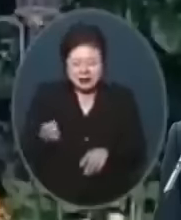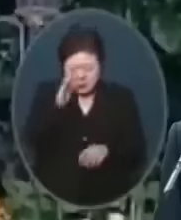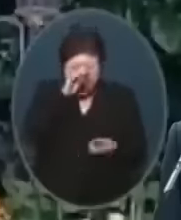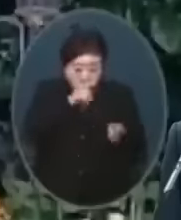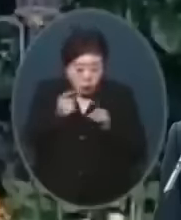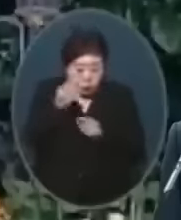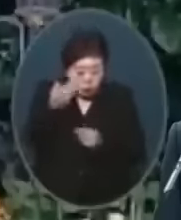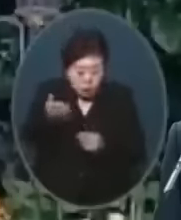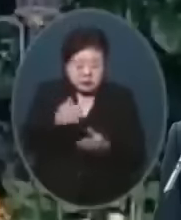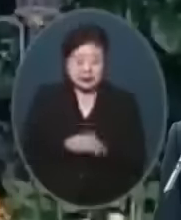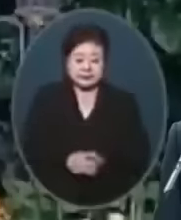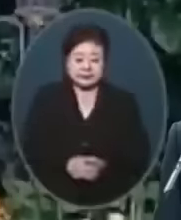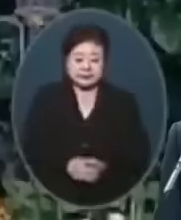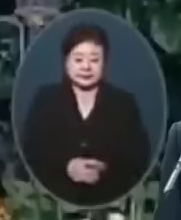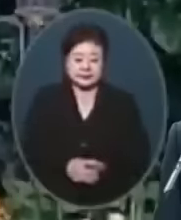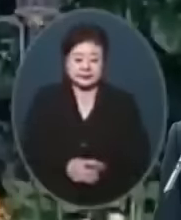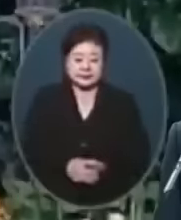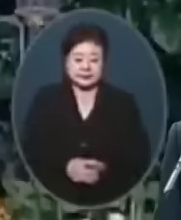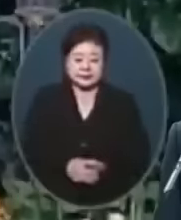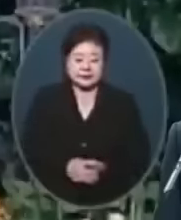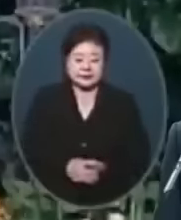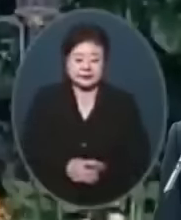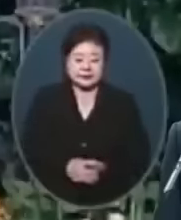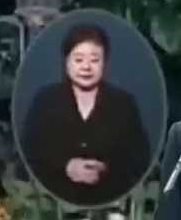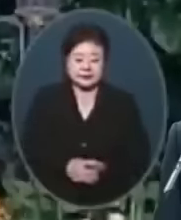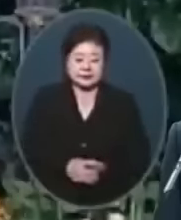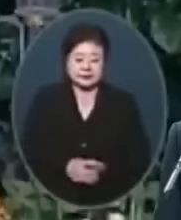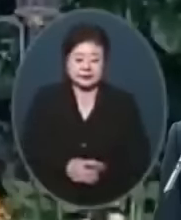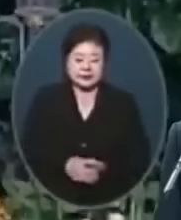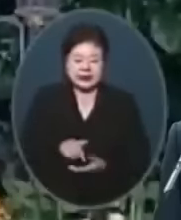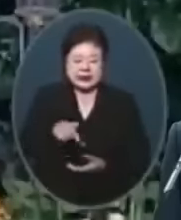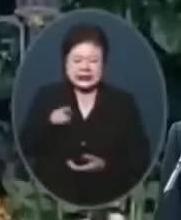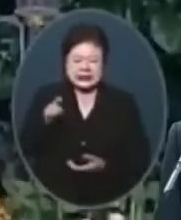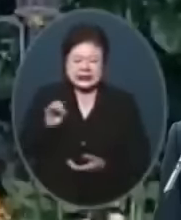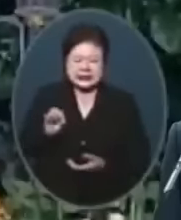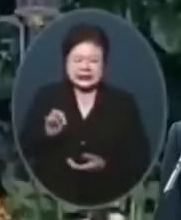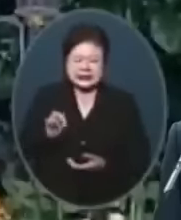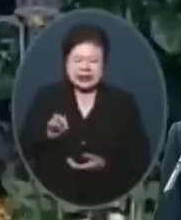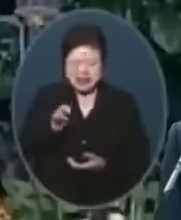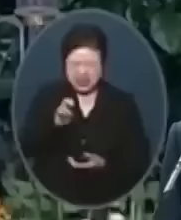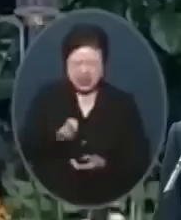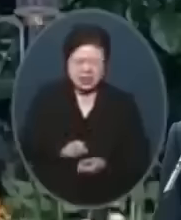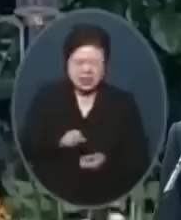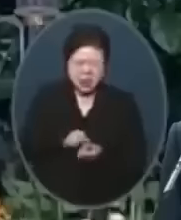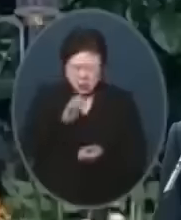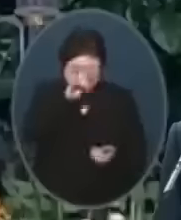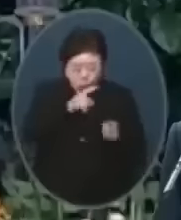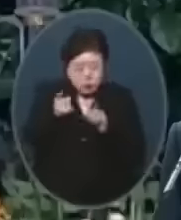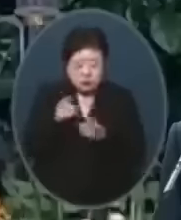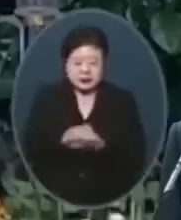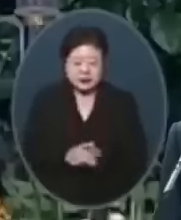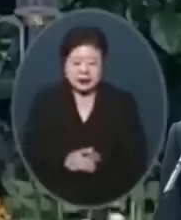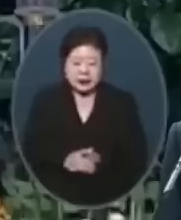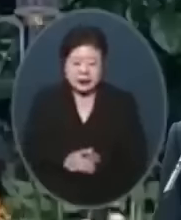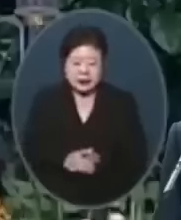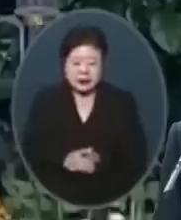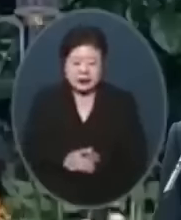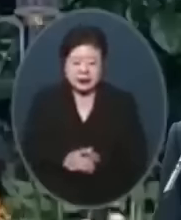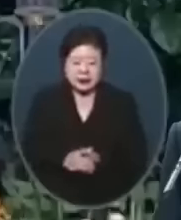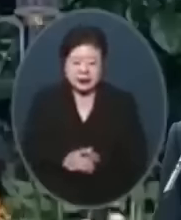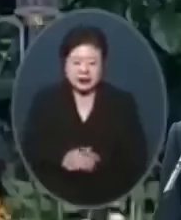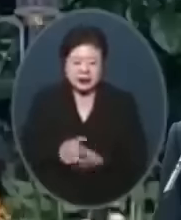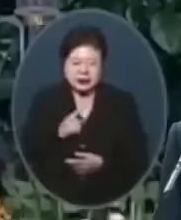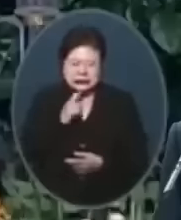사람이 고침을 받았었습니다. 장염으로 고생을 많이 한 사람이 나음을 입었었습니다.